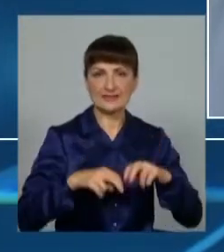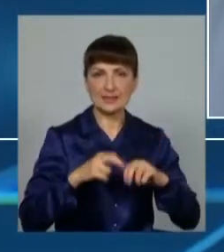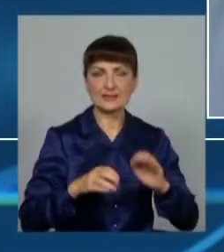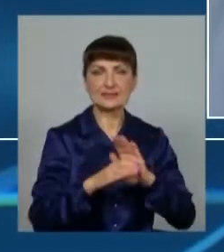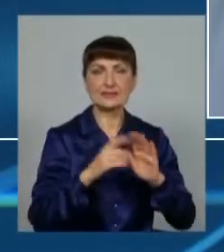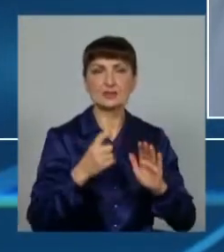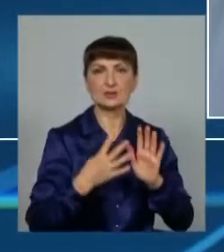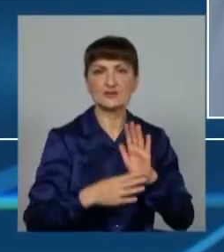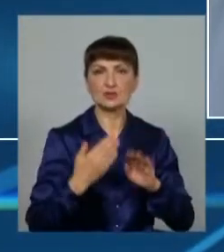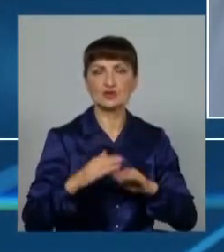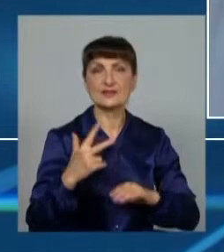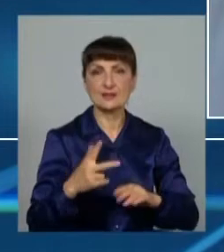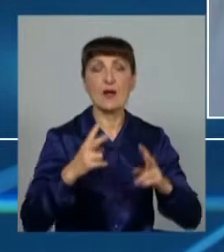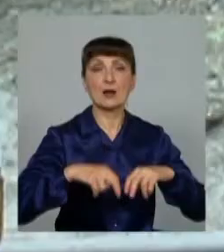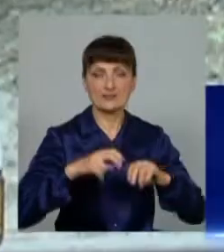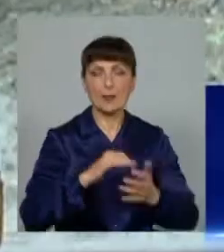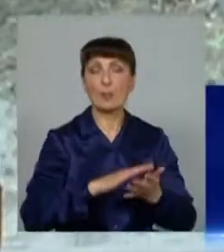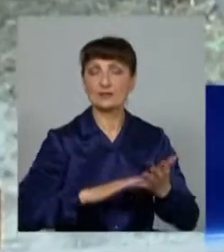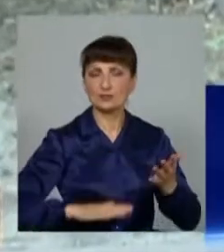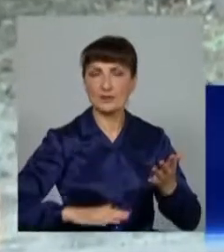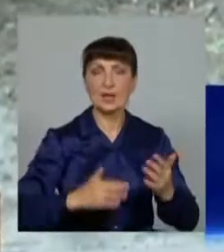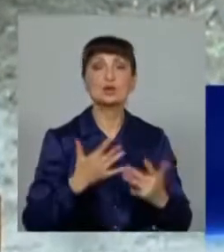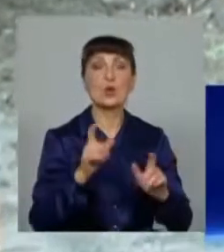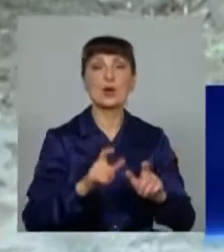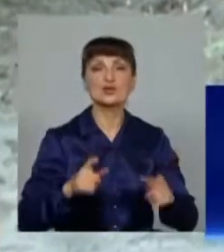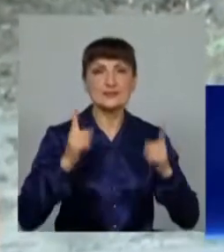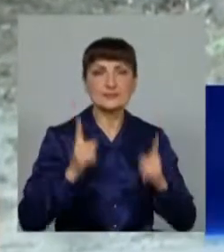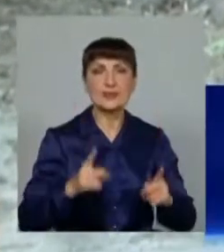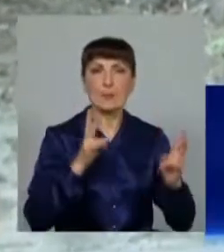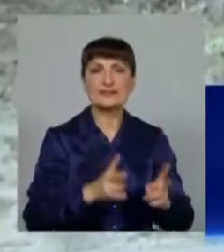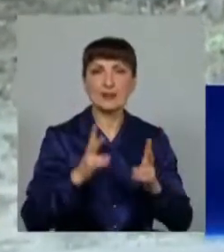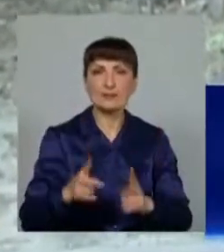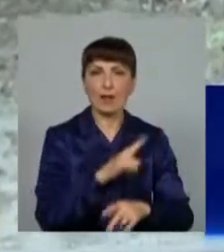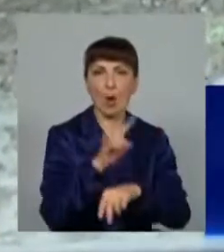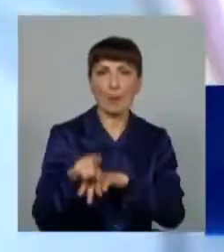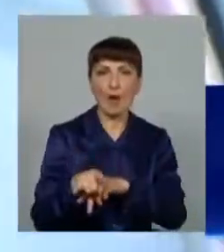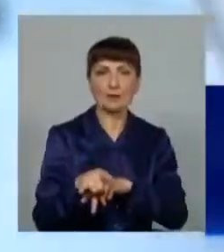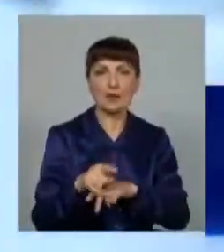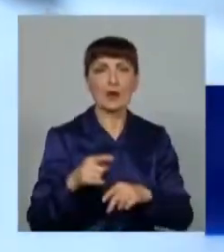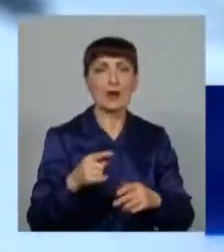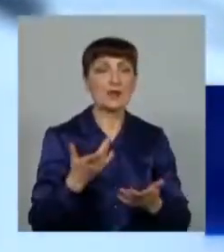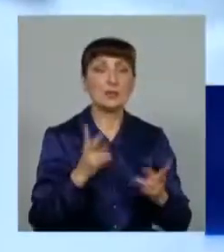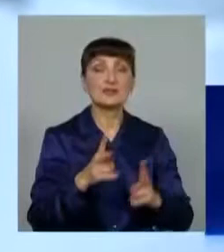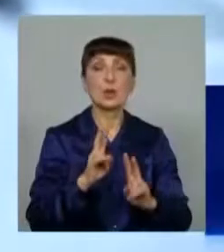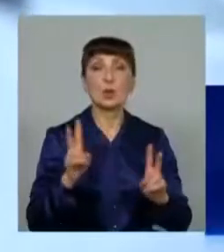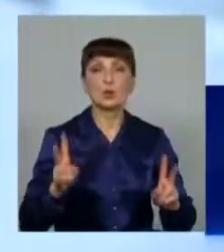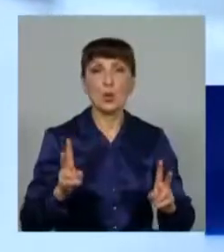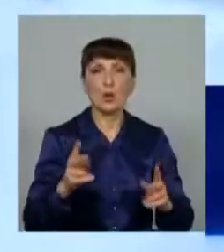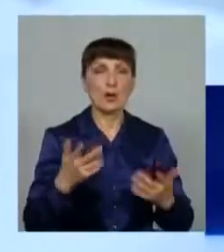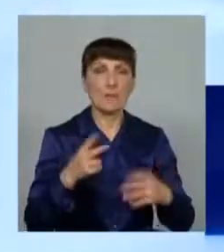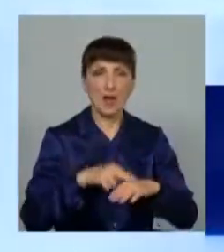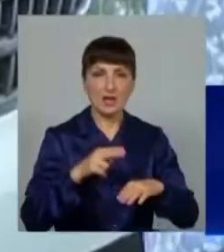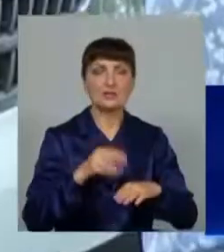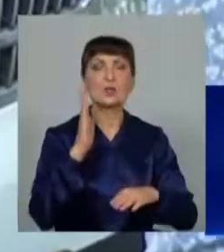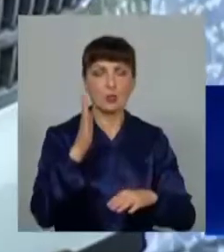190, часть 3. Расследование продолжается. Сколько человек на самом деле пострадали от действий возможных аферистов и пострадали ли вообще,